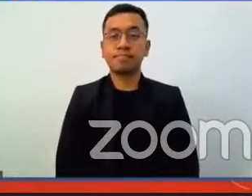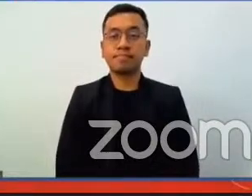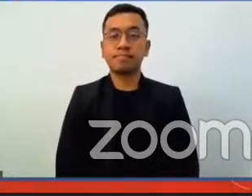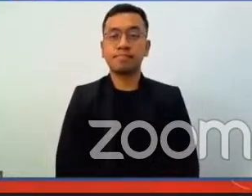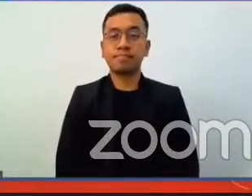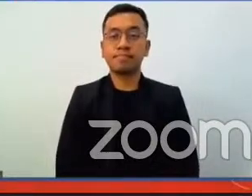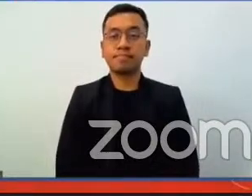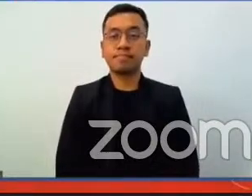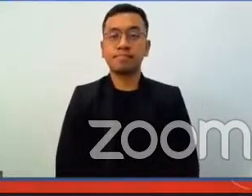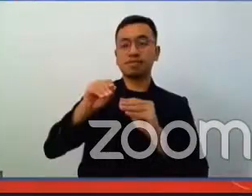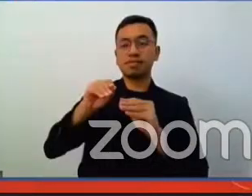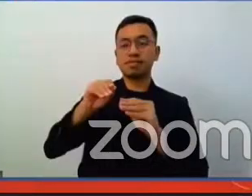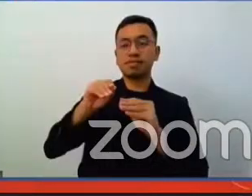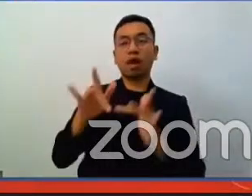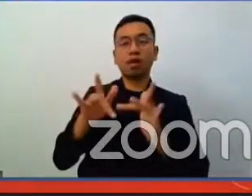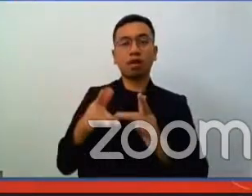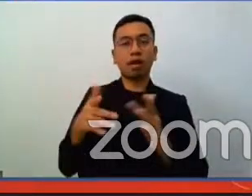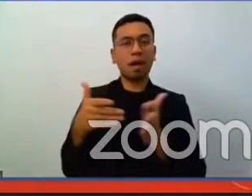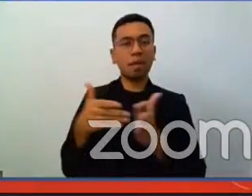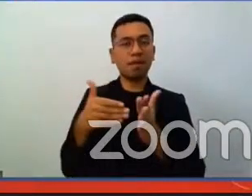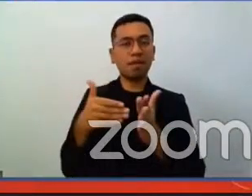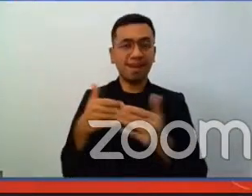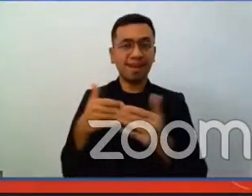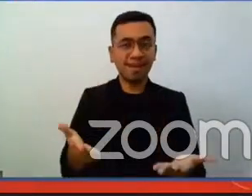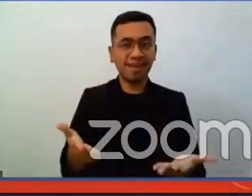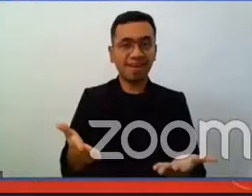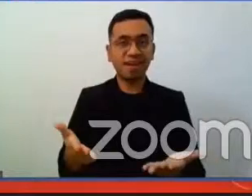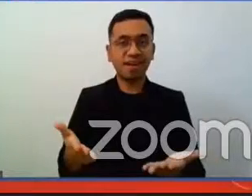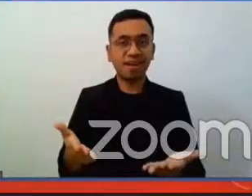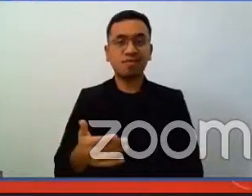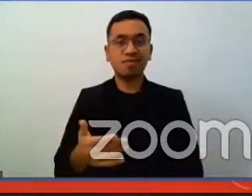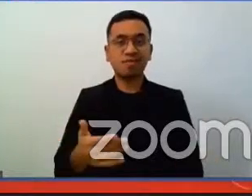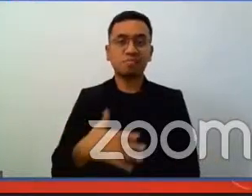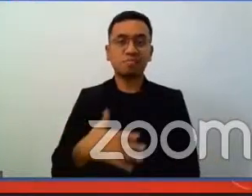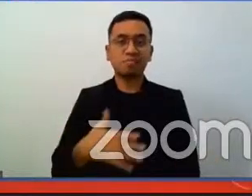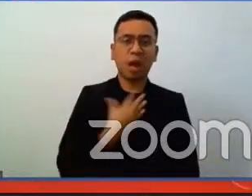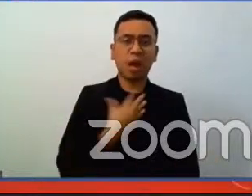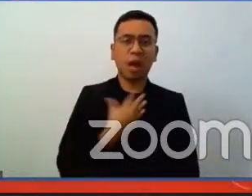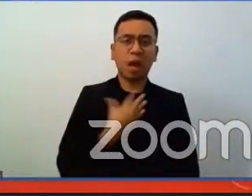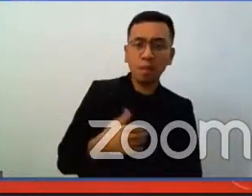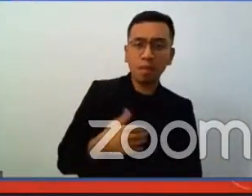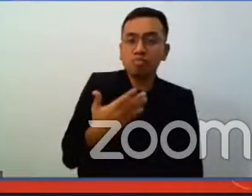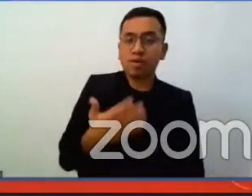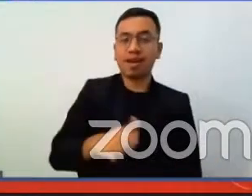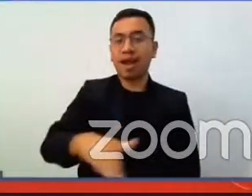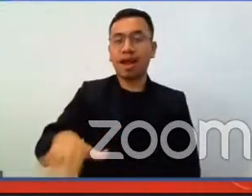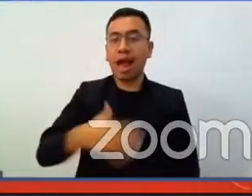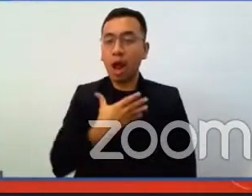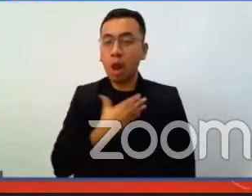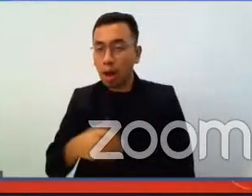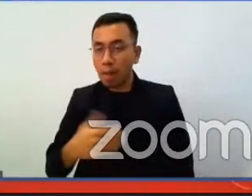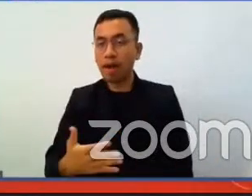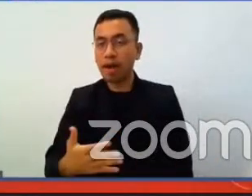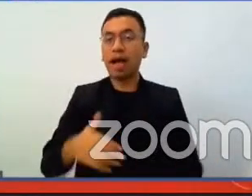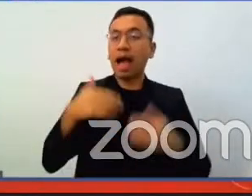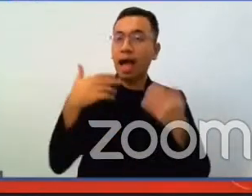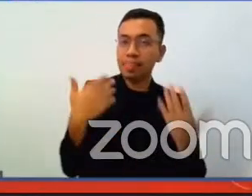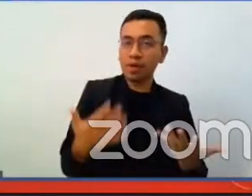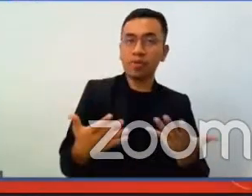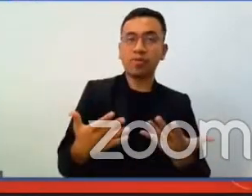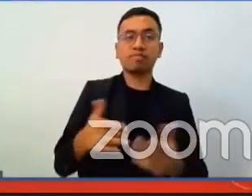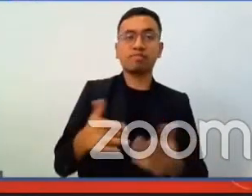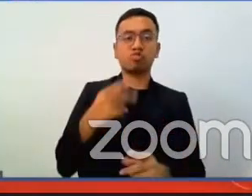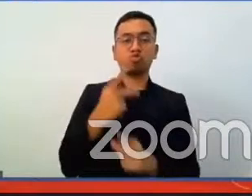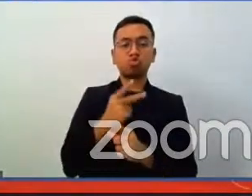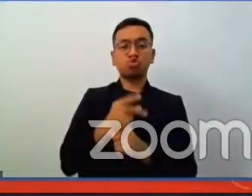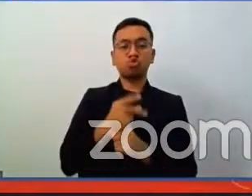pembelajaran lewat online ini? Biasanya apa keluhannya baik dari anak didik ataupun dari